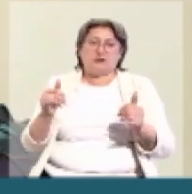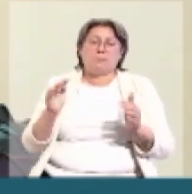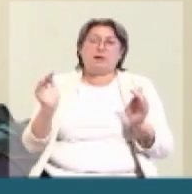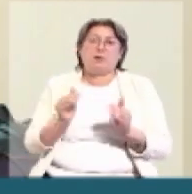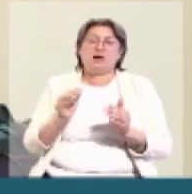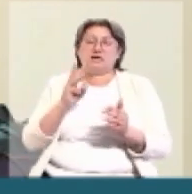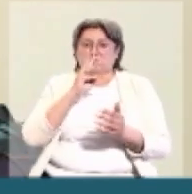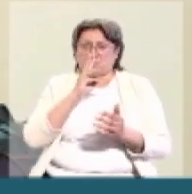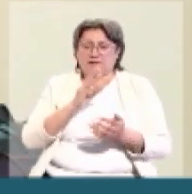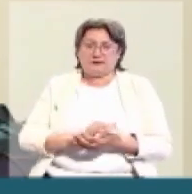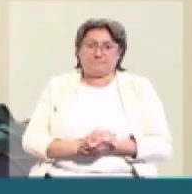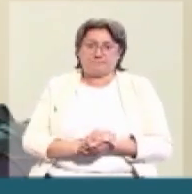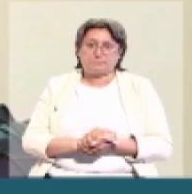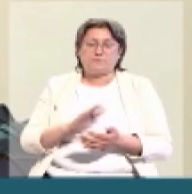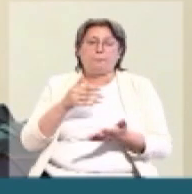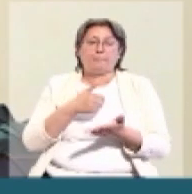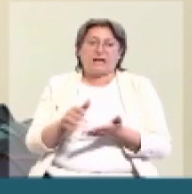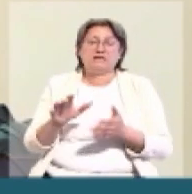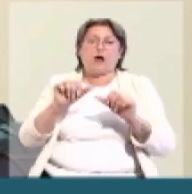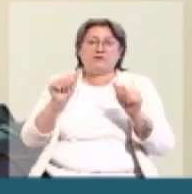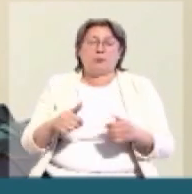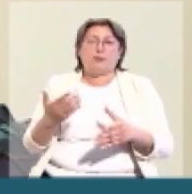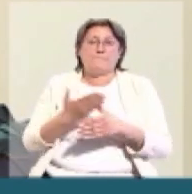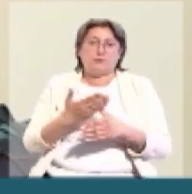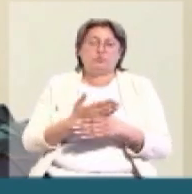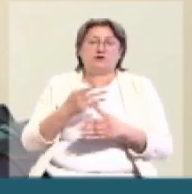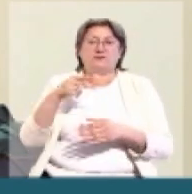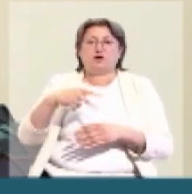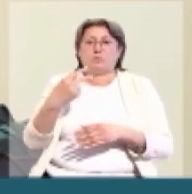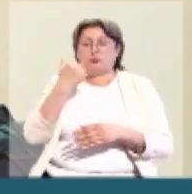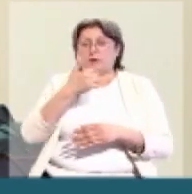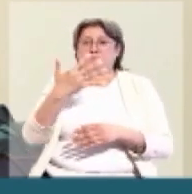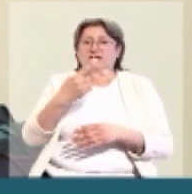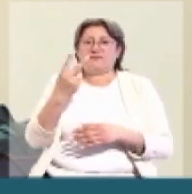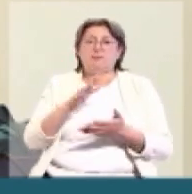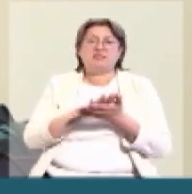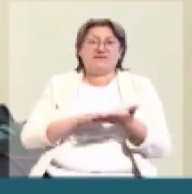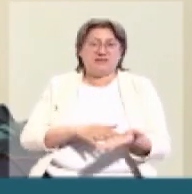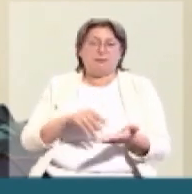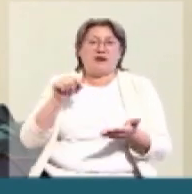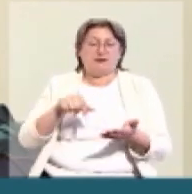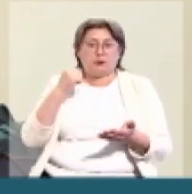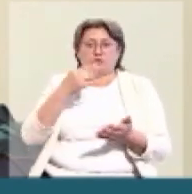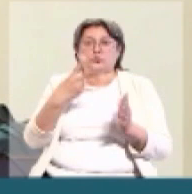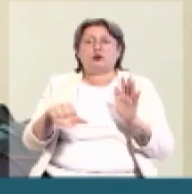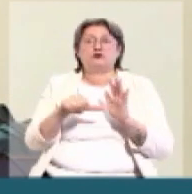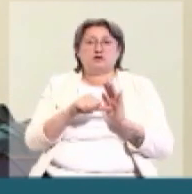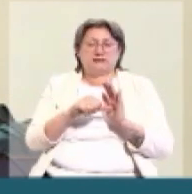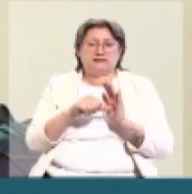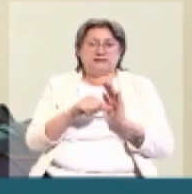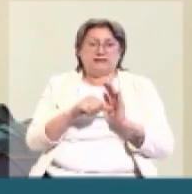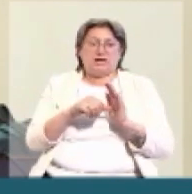минимальной заработной платы отказано назначение жилищной помощи 22 году 52 заявителям в текущем году 46